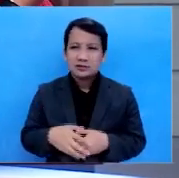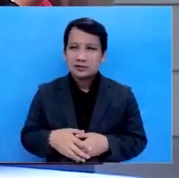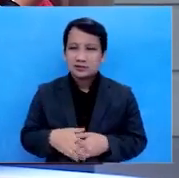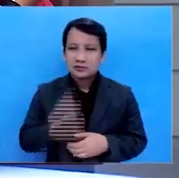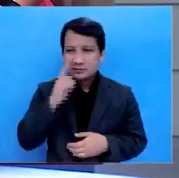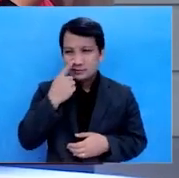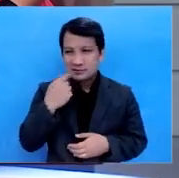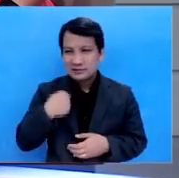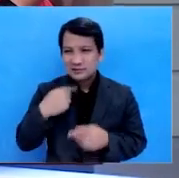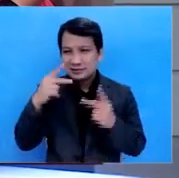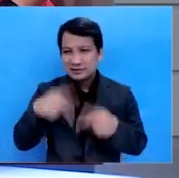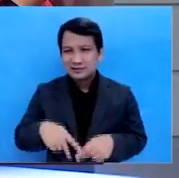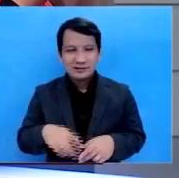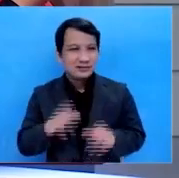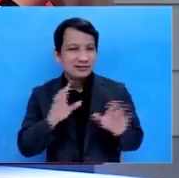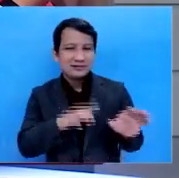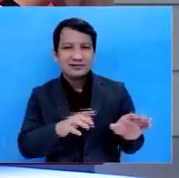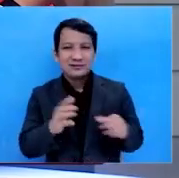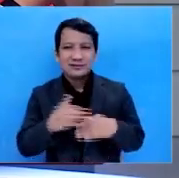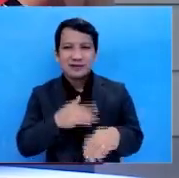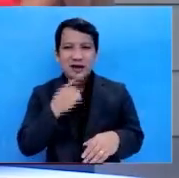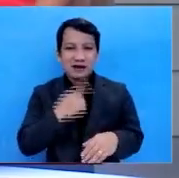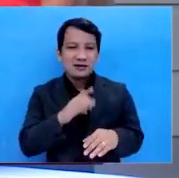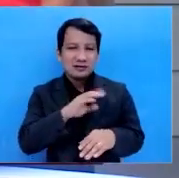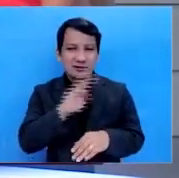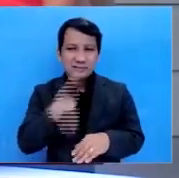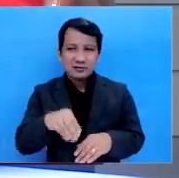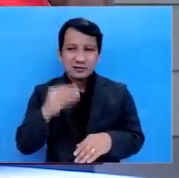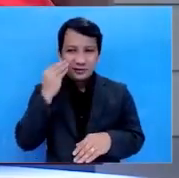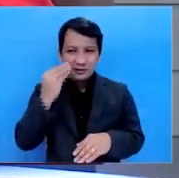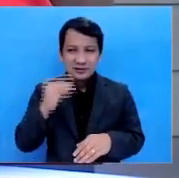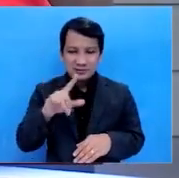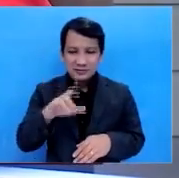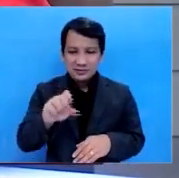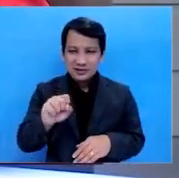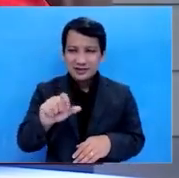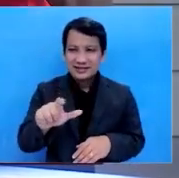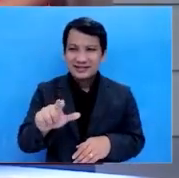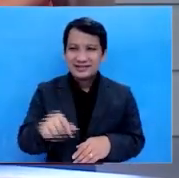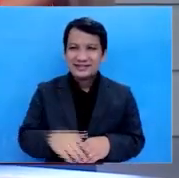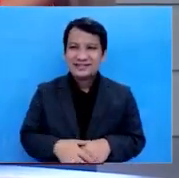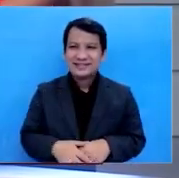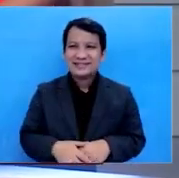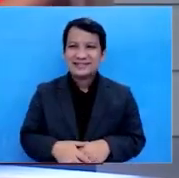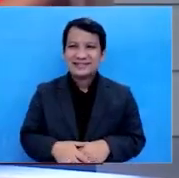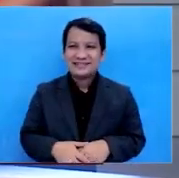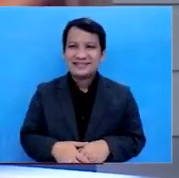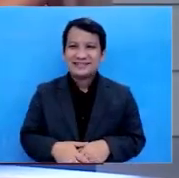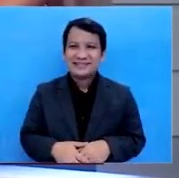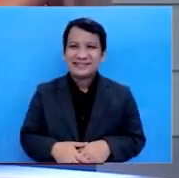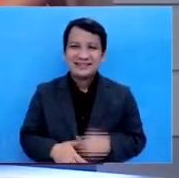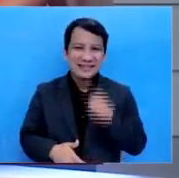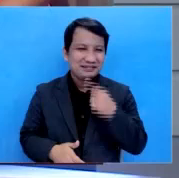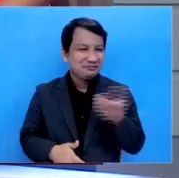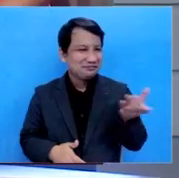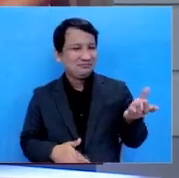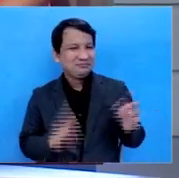taon. Takunod ako. Mukha nga. At least ako si Barry Manilow. Grabe yung mukha. What? No, what?